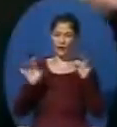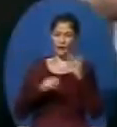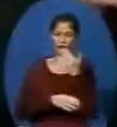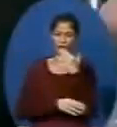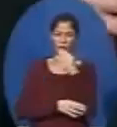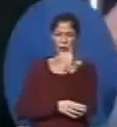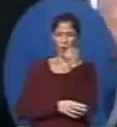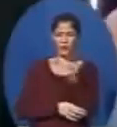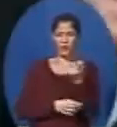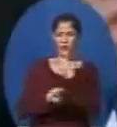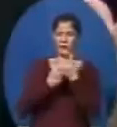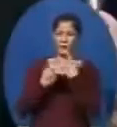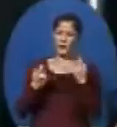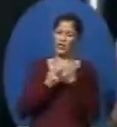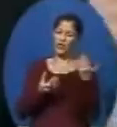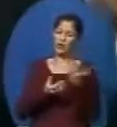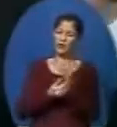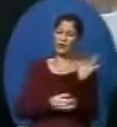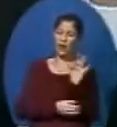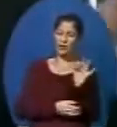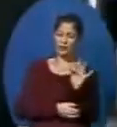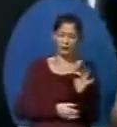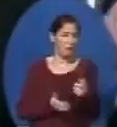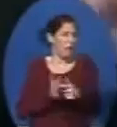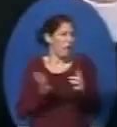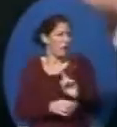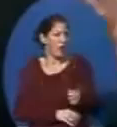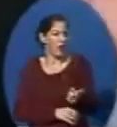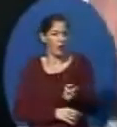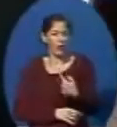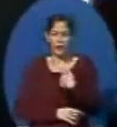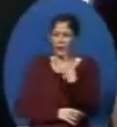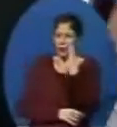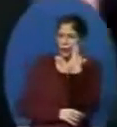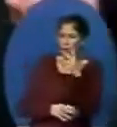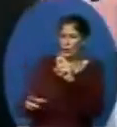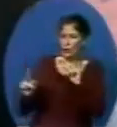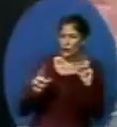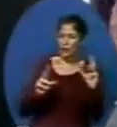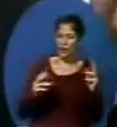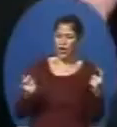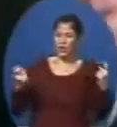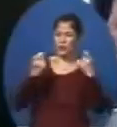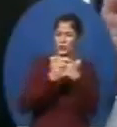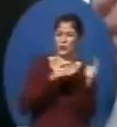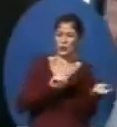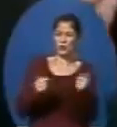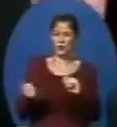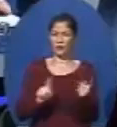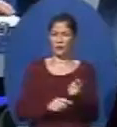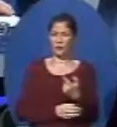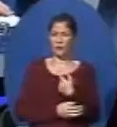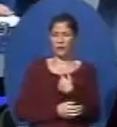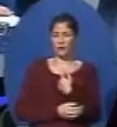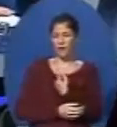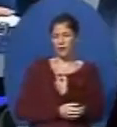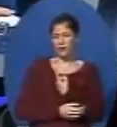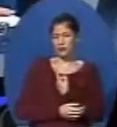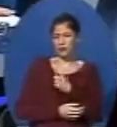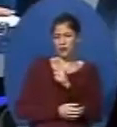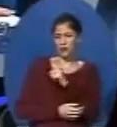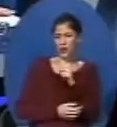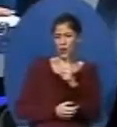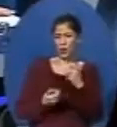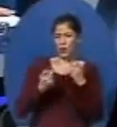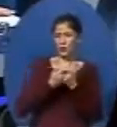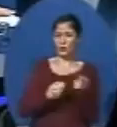זה לא הדיון היום. עניין בעניין קשור. נגרמו פה עוולות. תראו, אני רחוק פוליטית. דוקטור מסגב, תראה, הרי